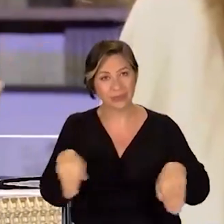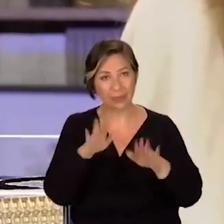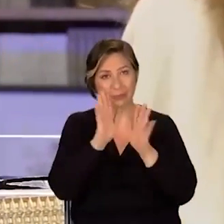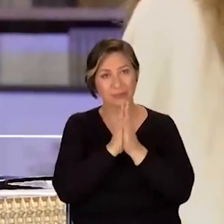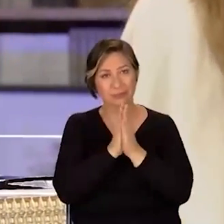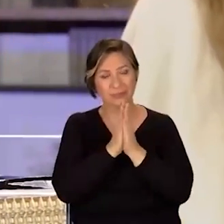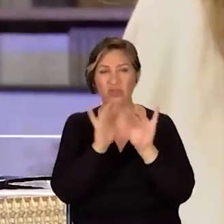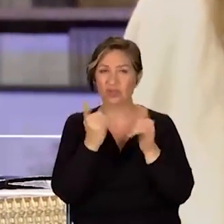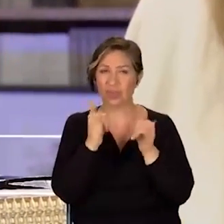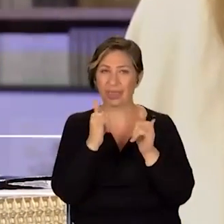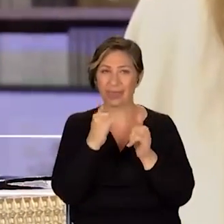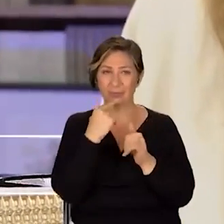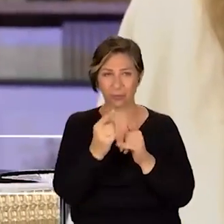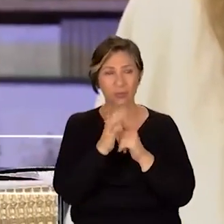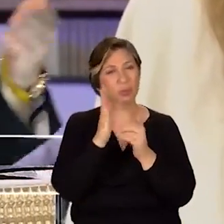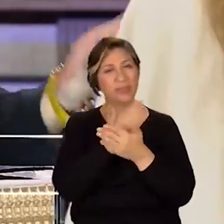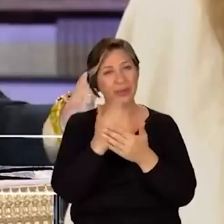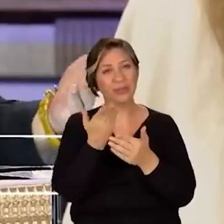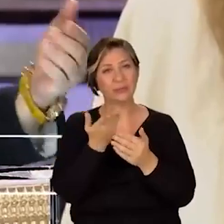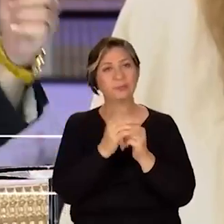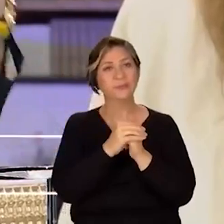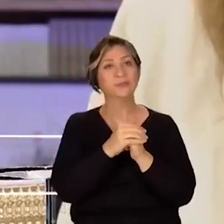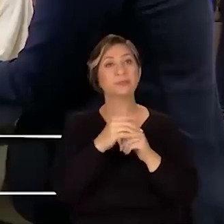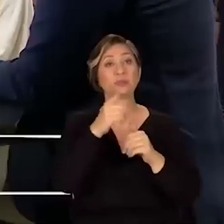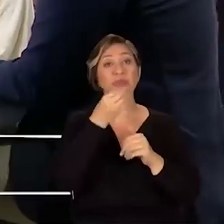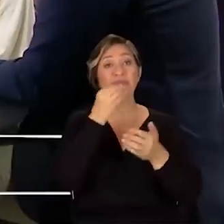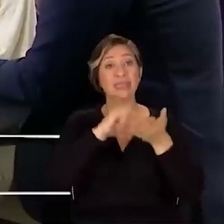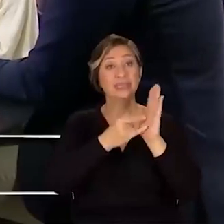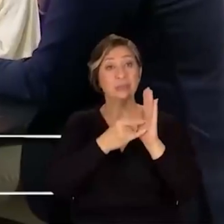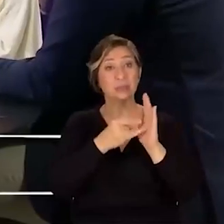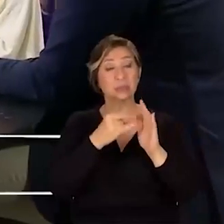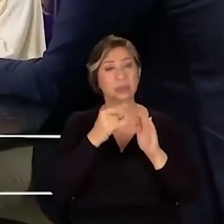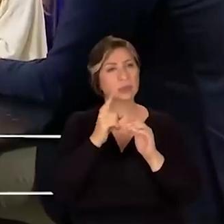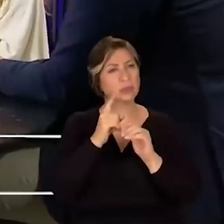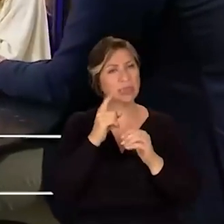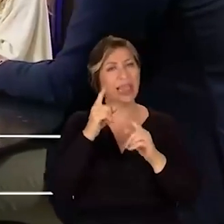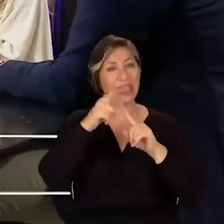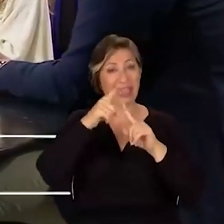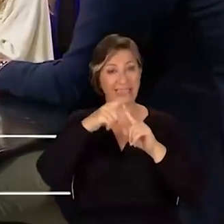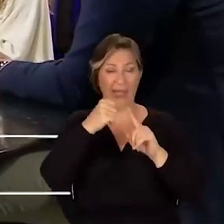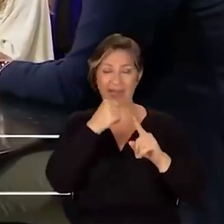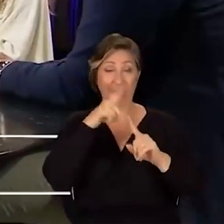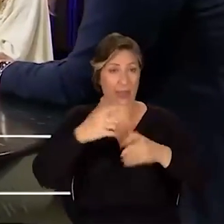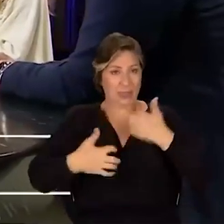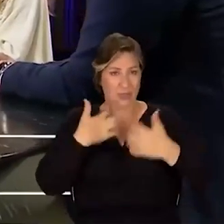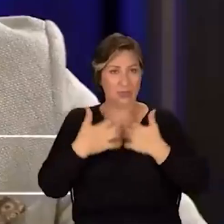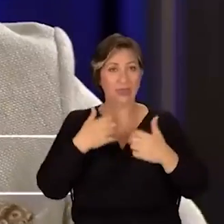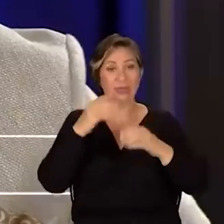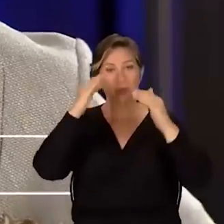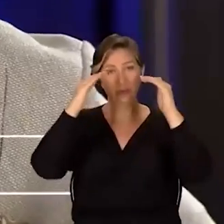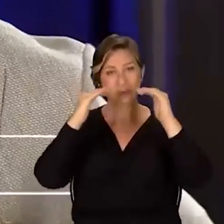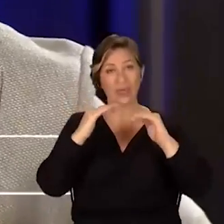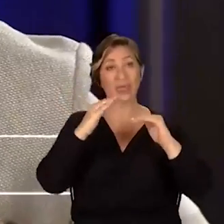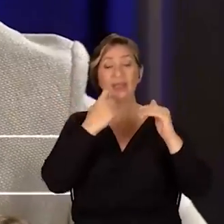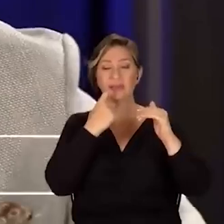estağfurullah. Şakayla devam ettik. Ama bu rejimi anlatmam lazım. Hayır. Testosteronla ilgili. Lütfen. Testosteron seviyesi